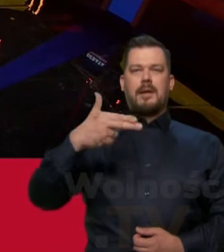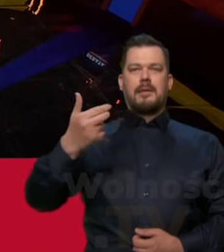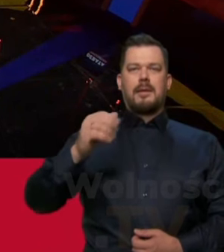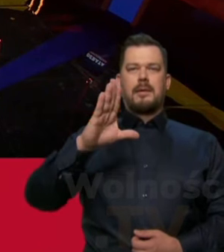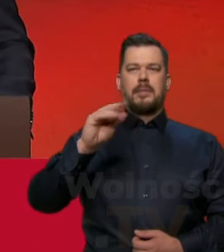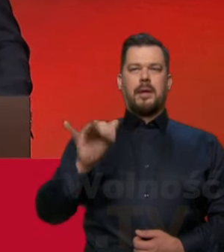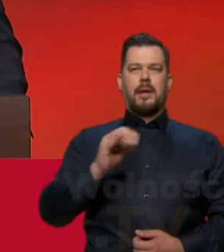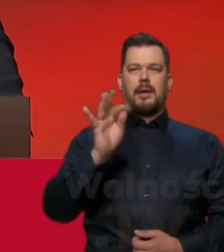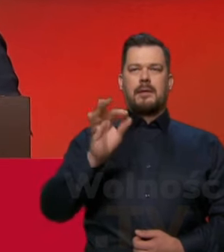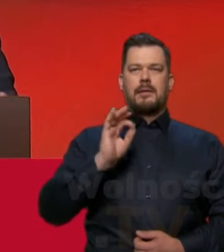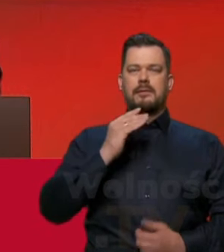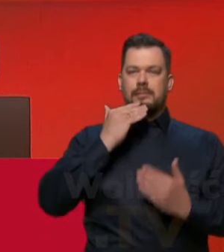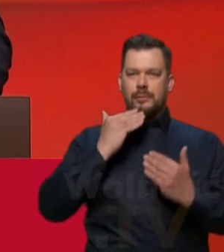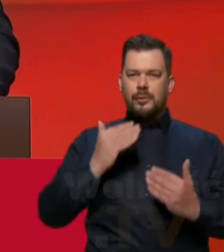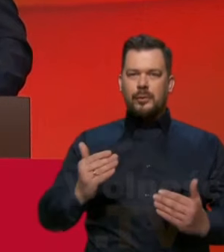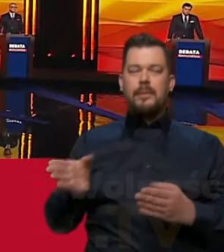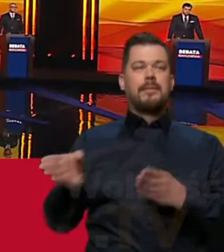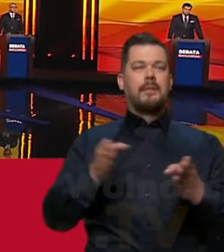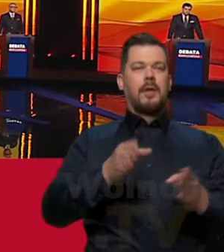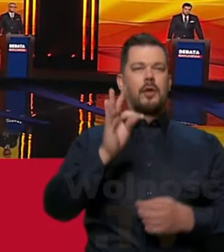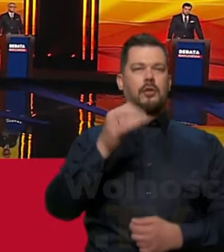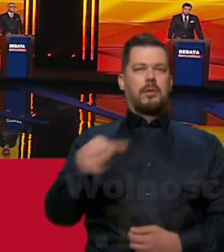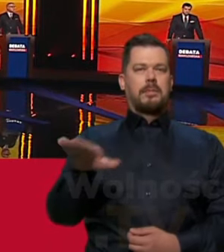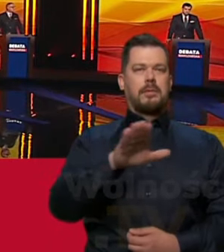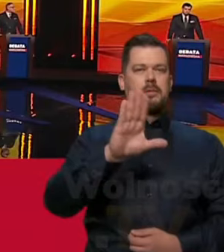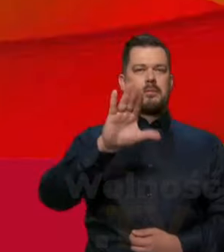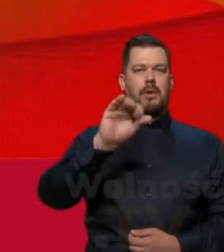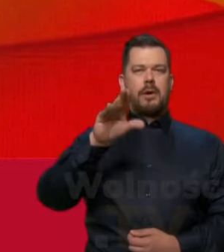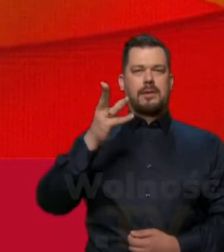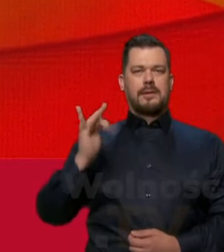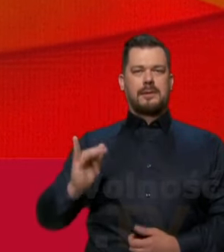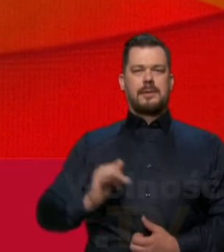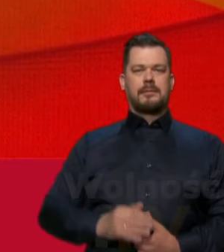bardzo dziękujemy. Teraz pan Tobiasz Buchański.